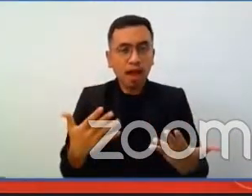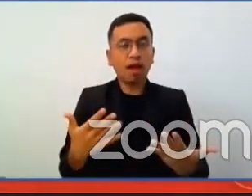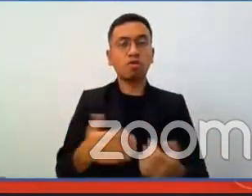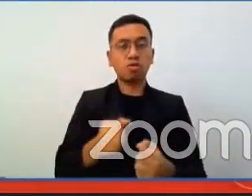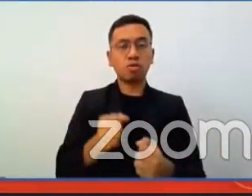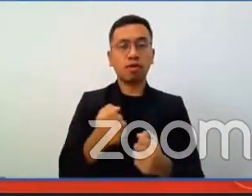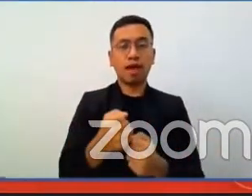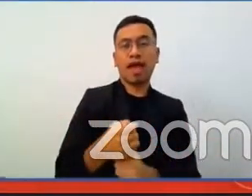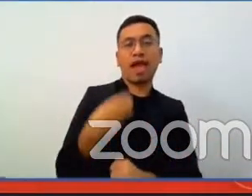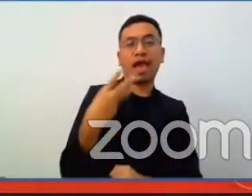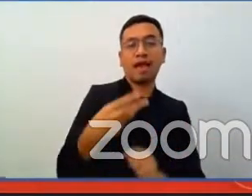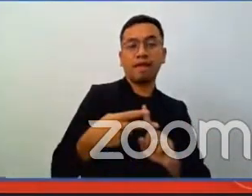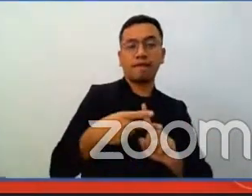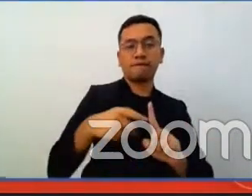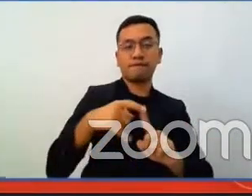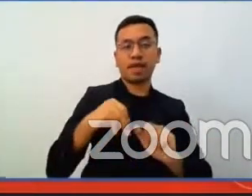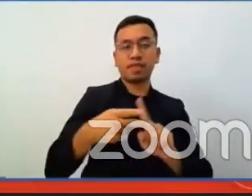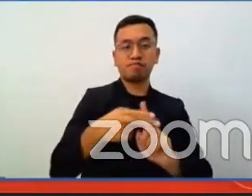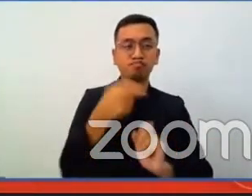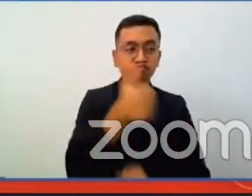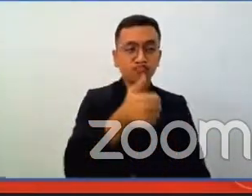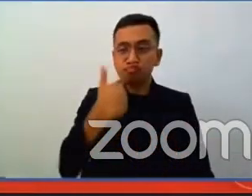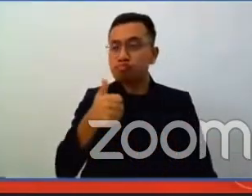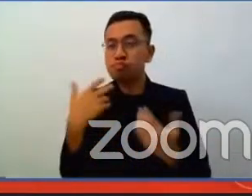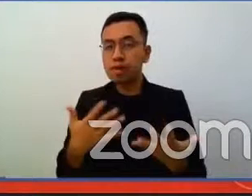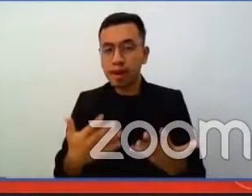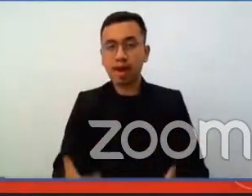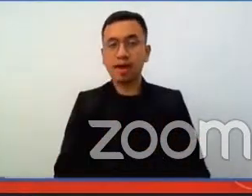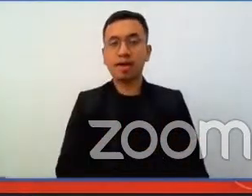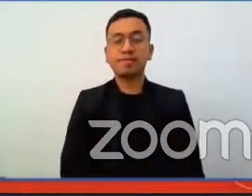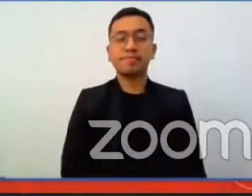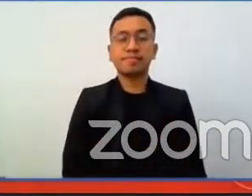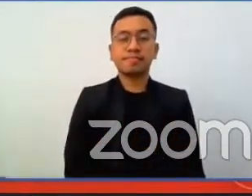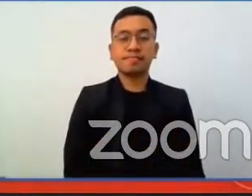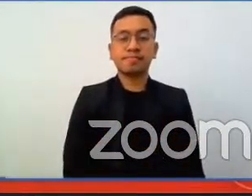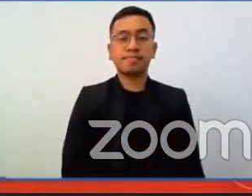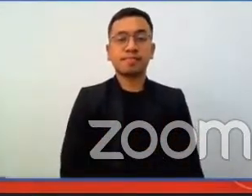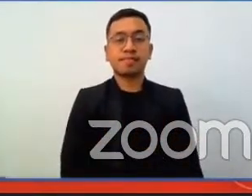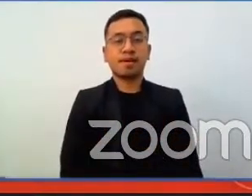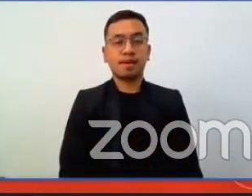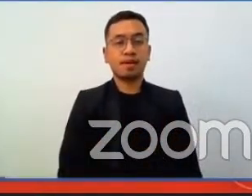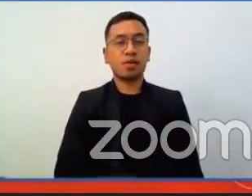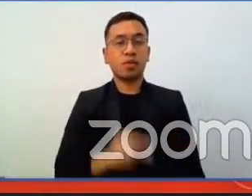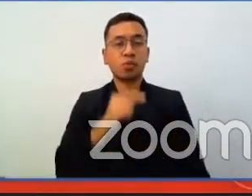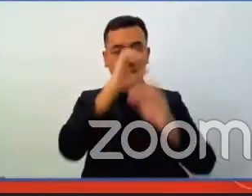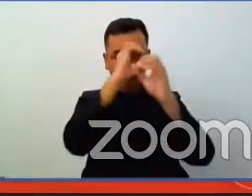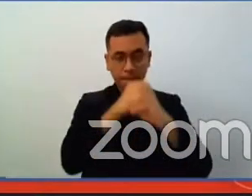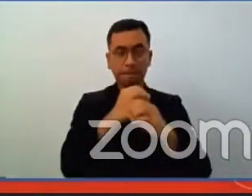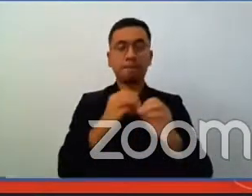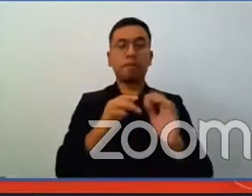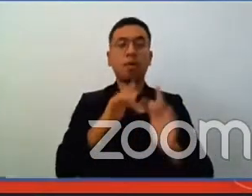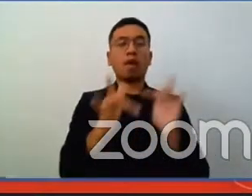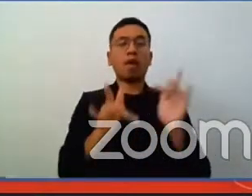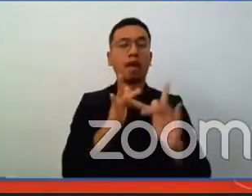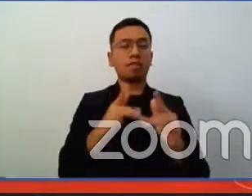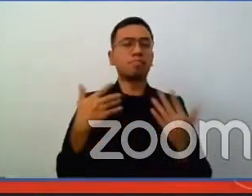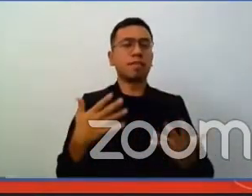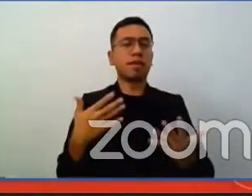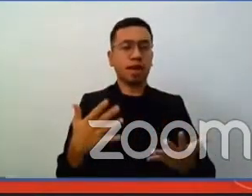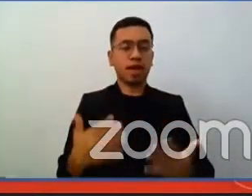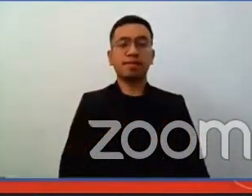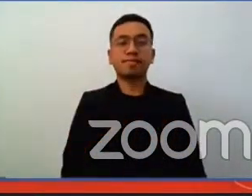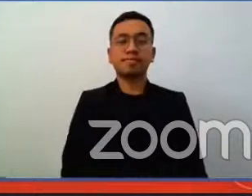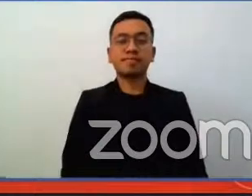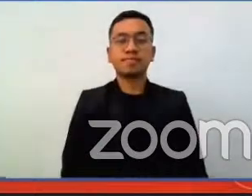bagaimana, kemudian konsep laboratorium dan perpustakaan maya bagi tenaga pendidik dan peserta didik agar